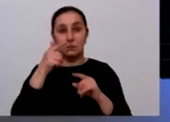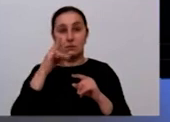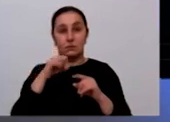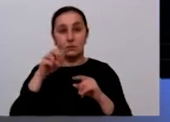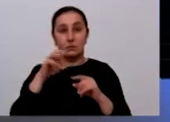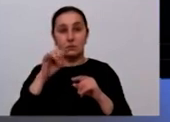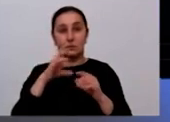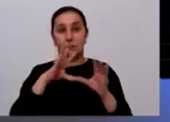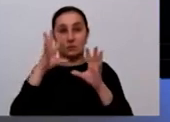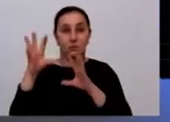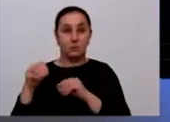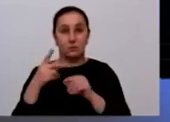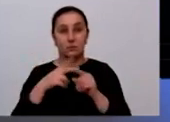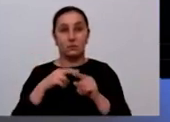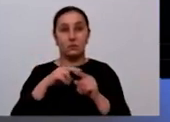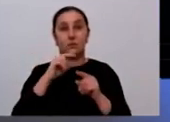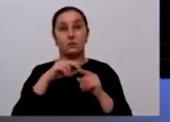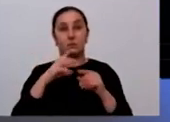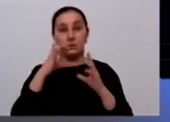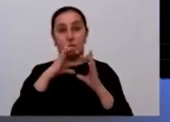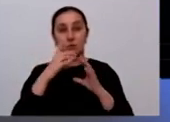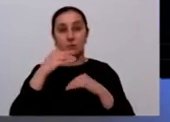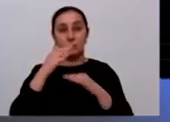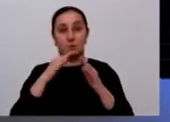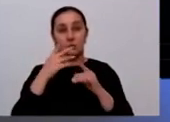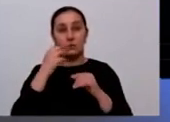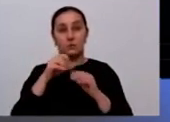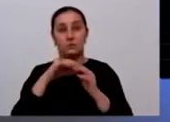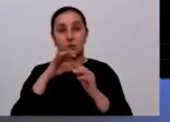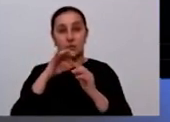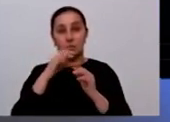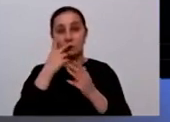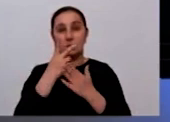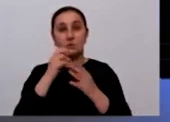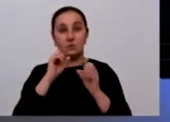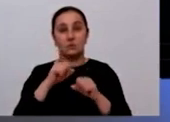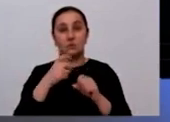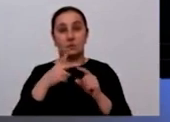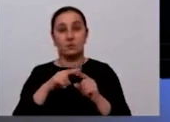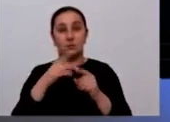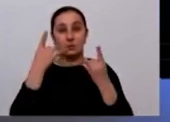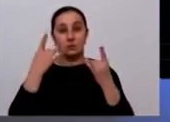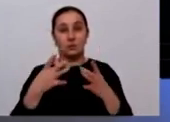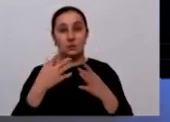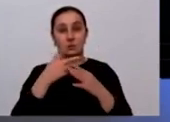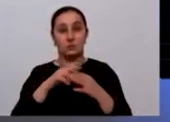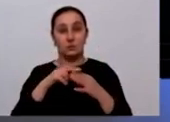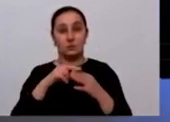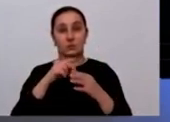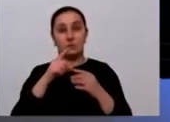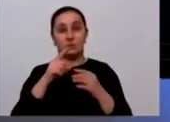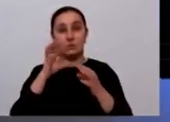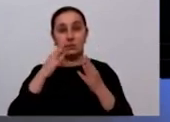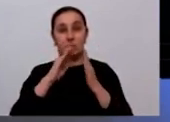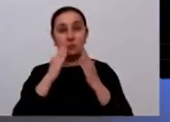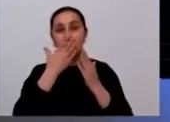olamiz. To'rtburchak figurasiga va tortamiz. Ko'rishingiz mumkin, oddiy to'rtburchakni ham bizga